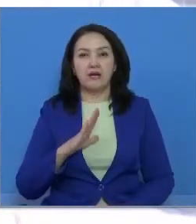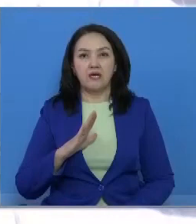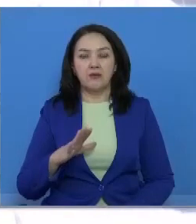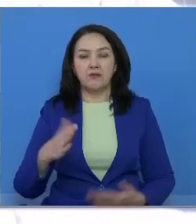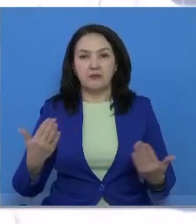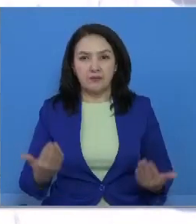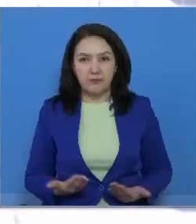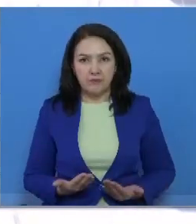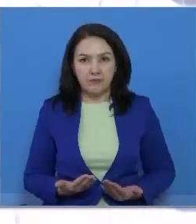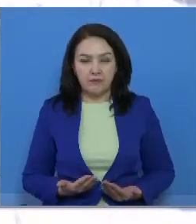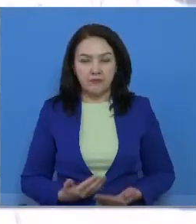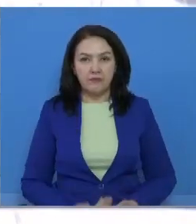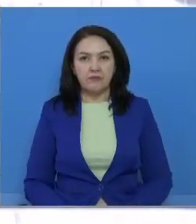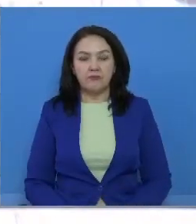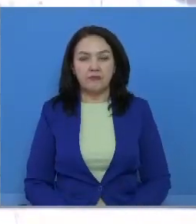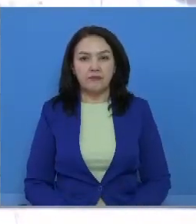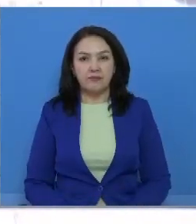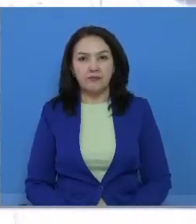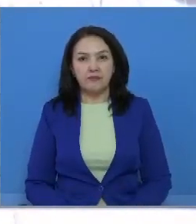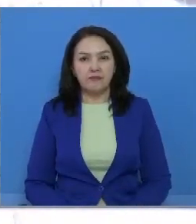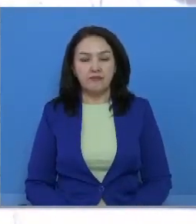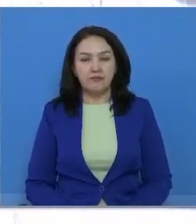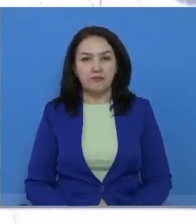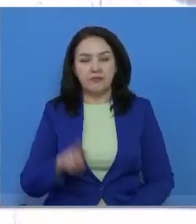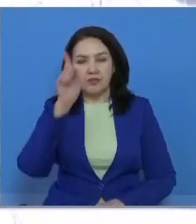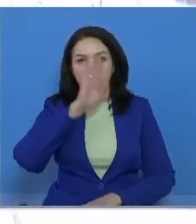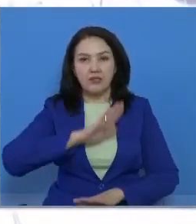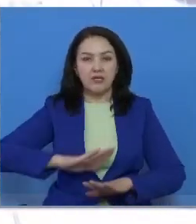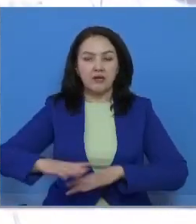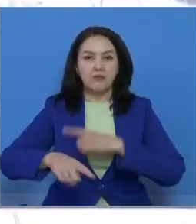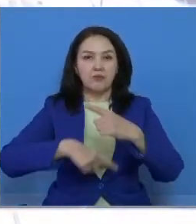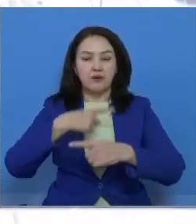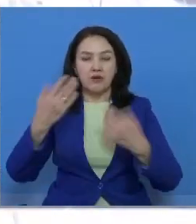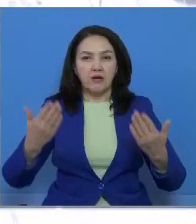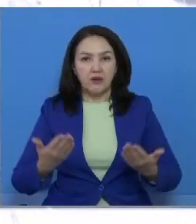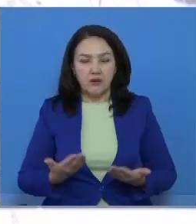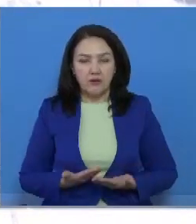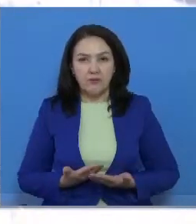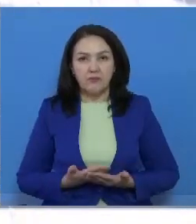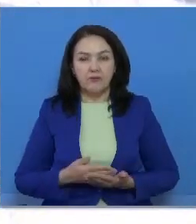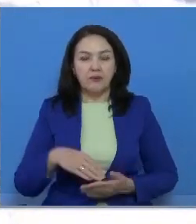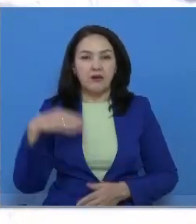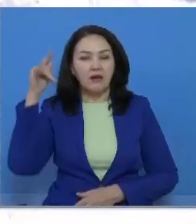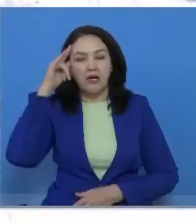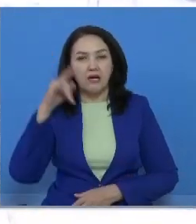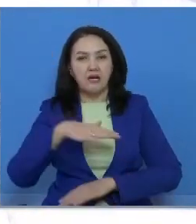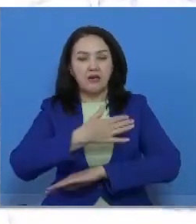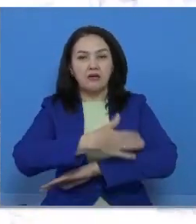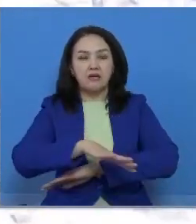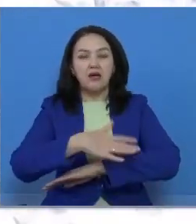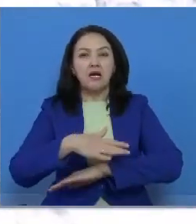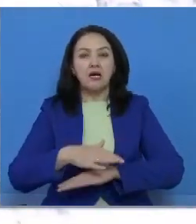тұрды, елдік үшін тұрды, елдің болашағы үшін тұрды, қазақ даласының тәуелсіздігі үшін